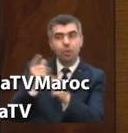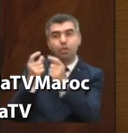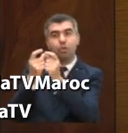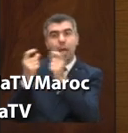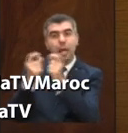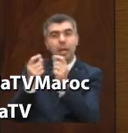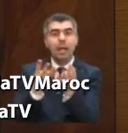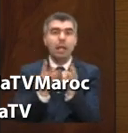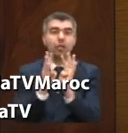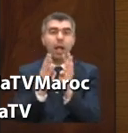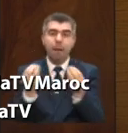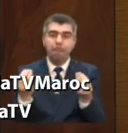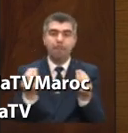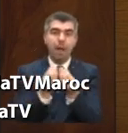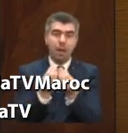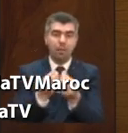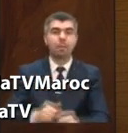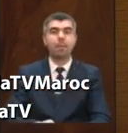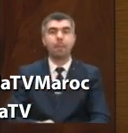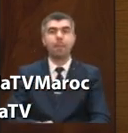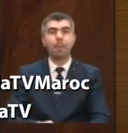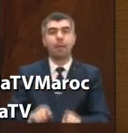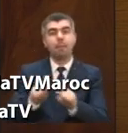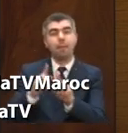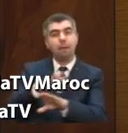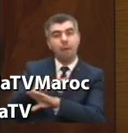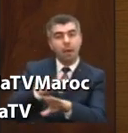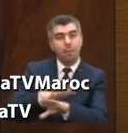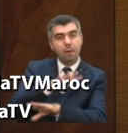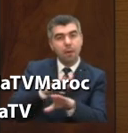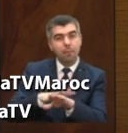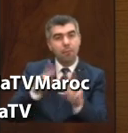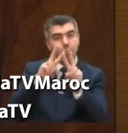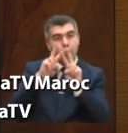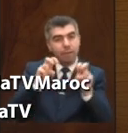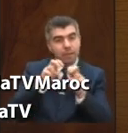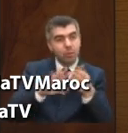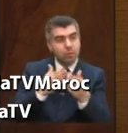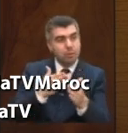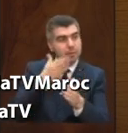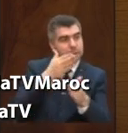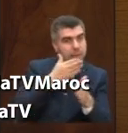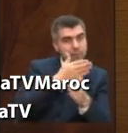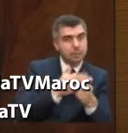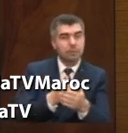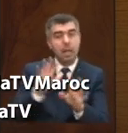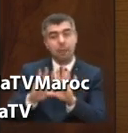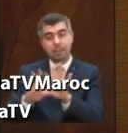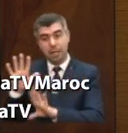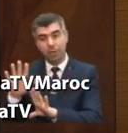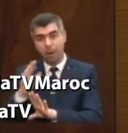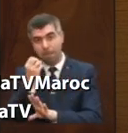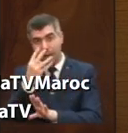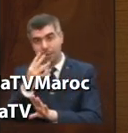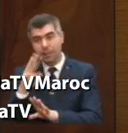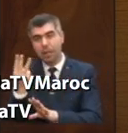طرف اللجان المشتركة وكذا من طرف أعوان تفتيش الشغل برسم الفترة الممتدة من 15 إلى